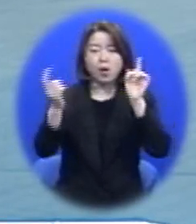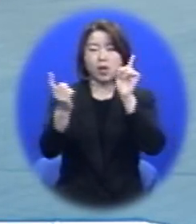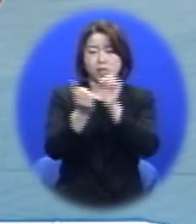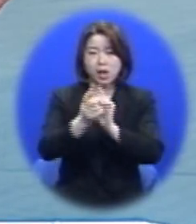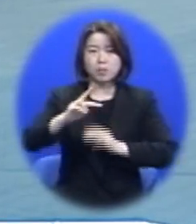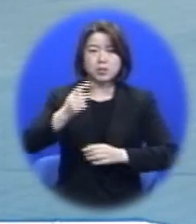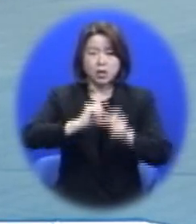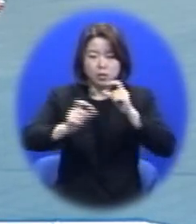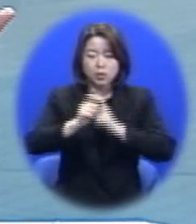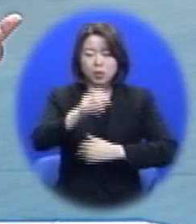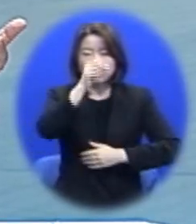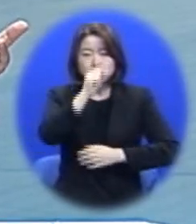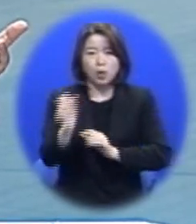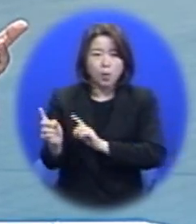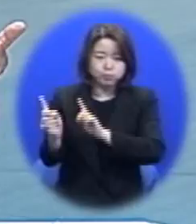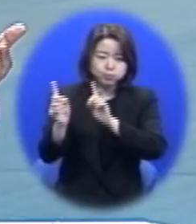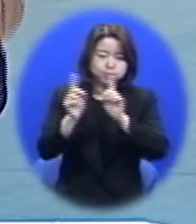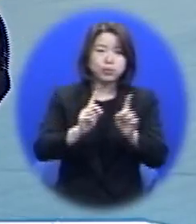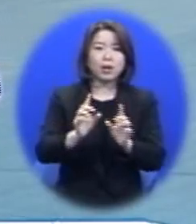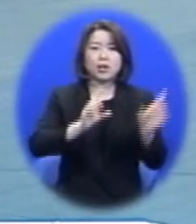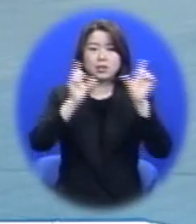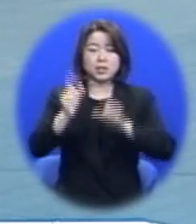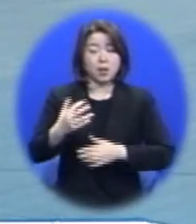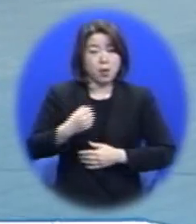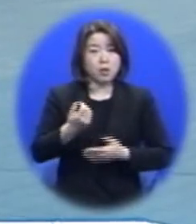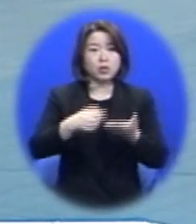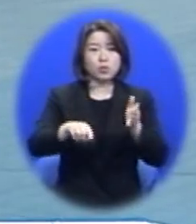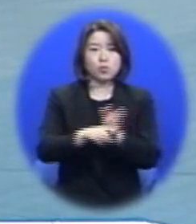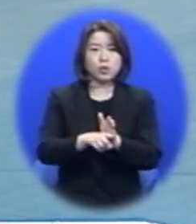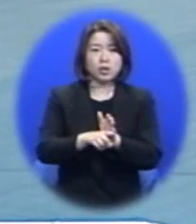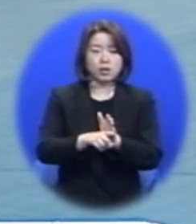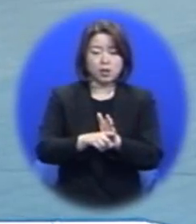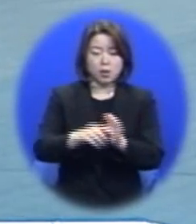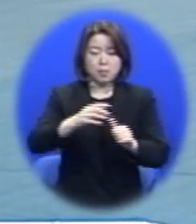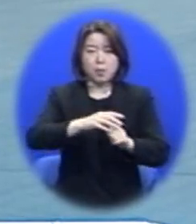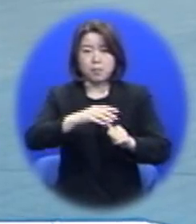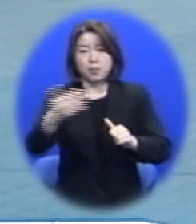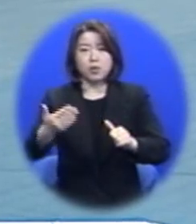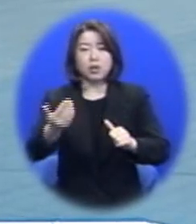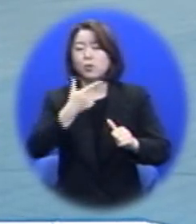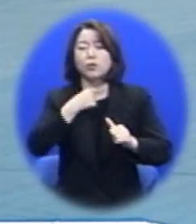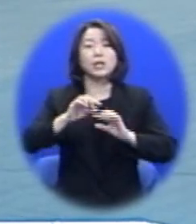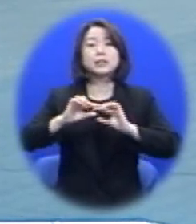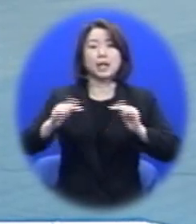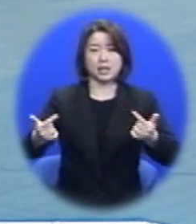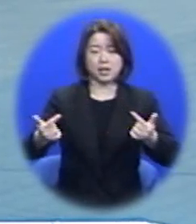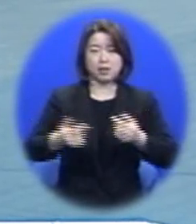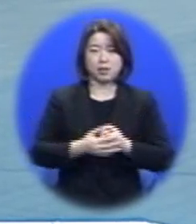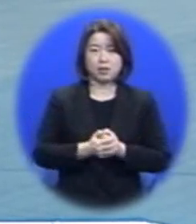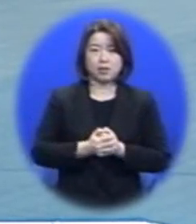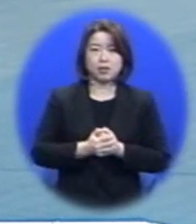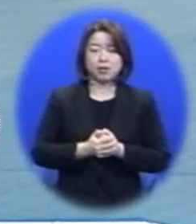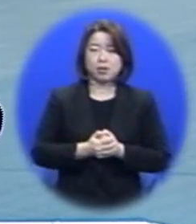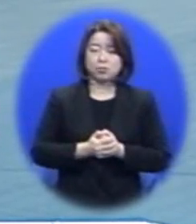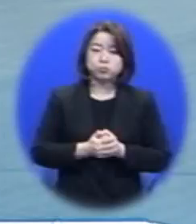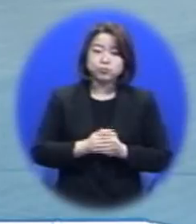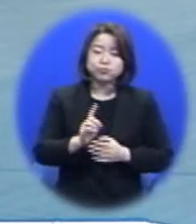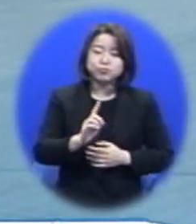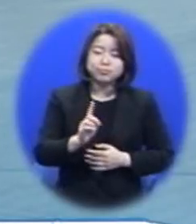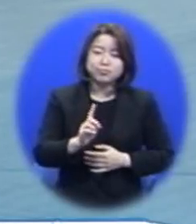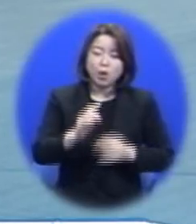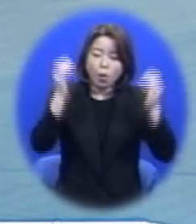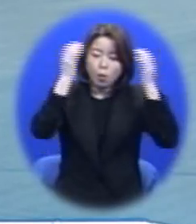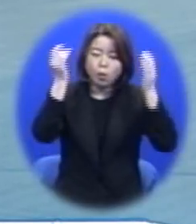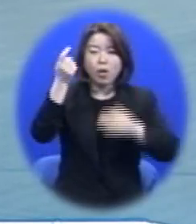좋은 부활의 삶을 얻고자 하여 구태여 노연하기를 바라지 않았습니다. 아니, 세상에 고난을